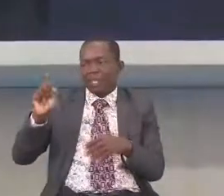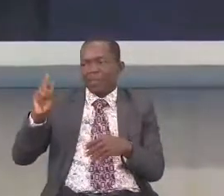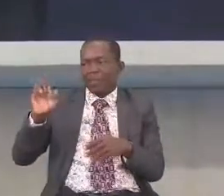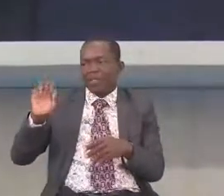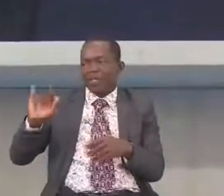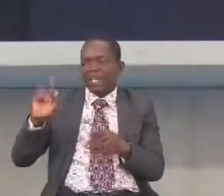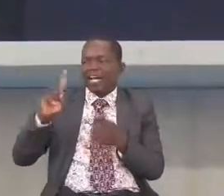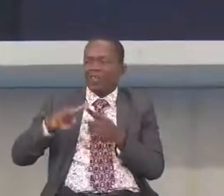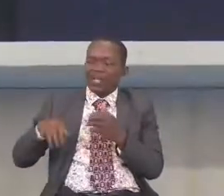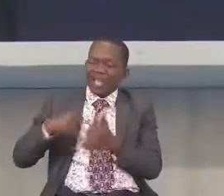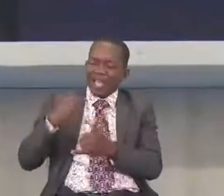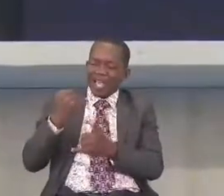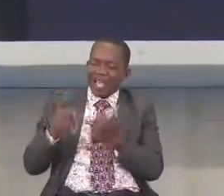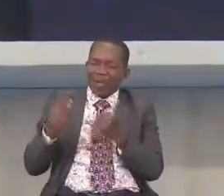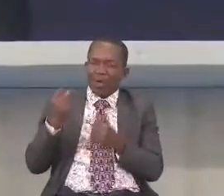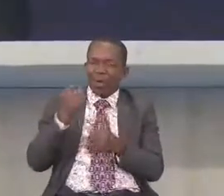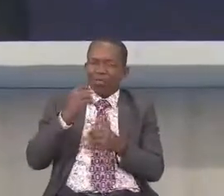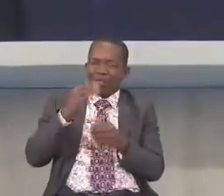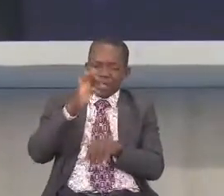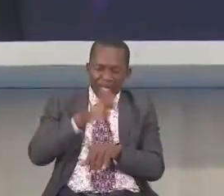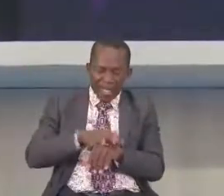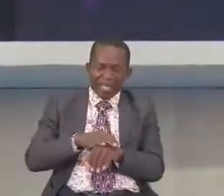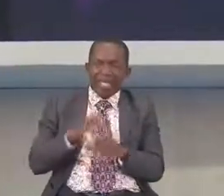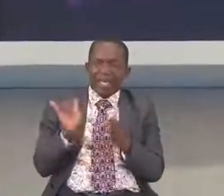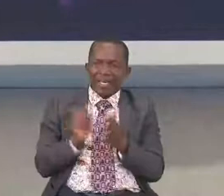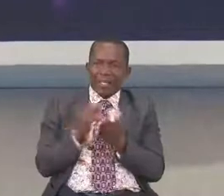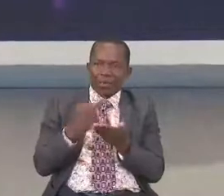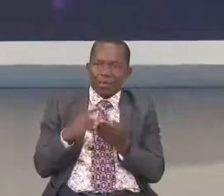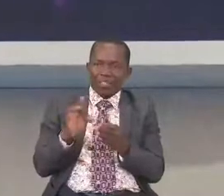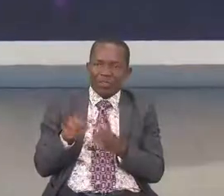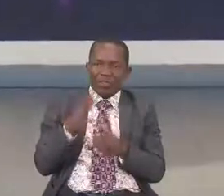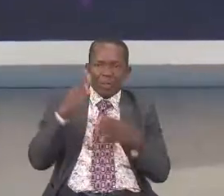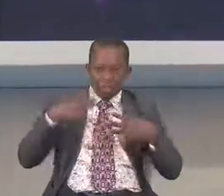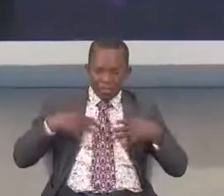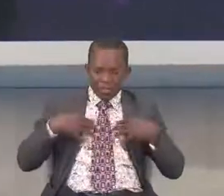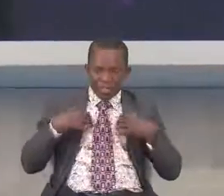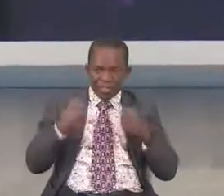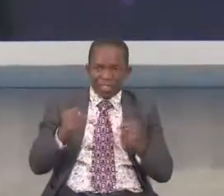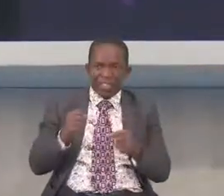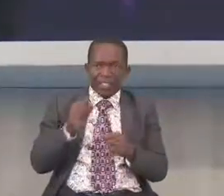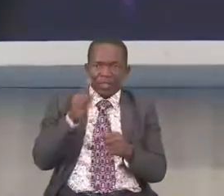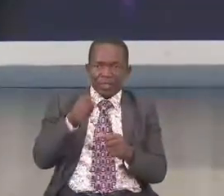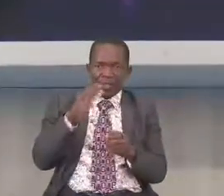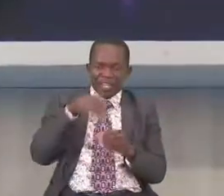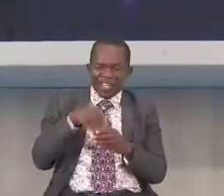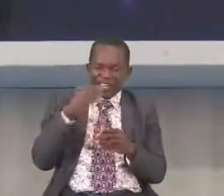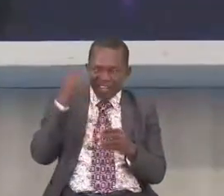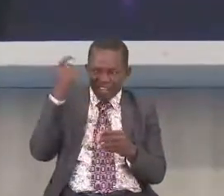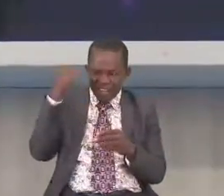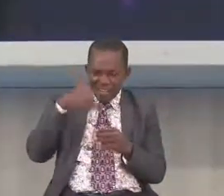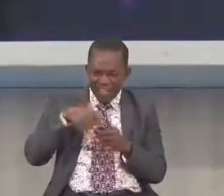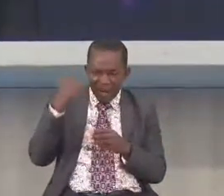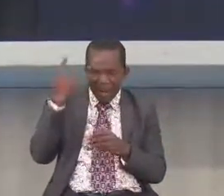Dieu des cieux te fortifie dans l'homme intérieur et il t'immerge et te baptise dans